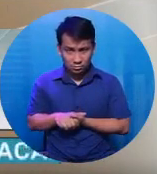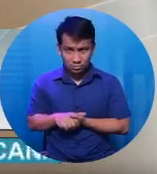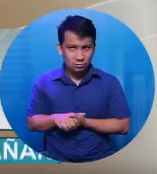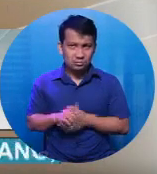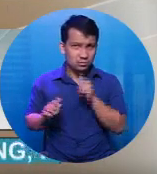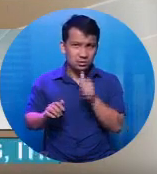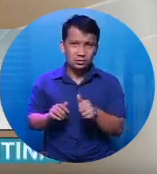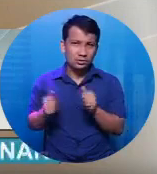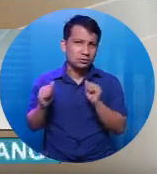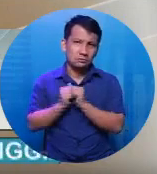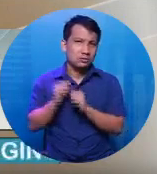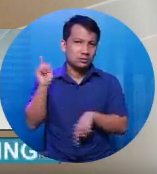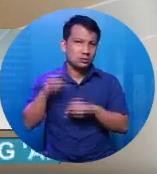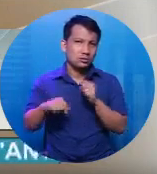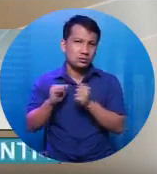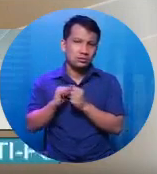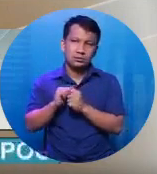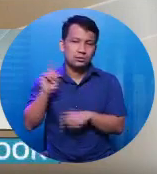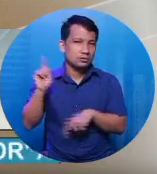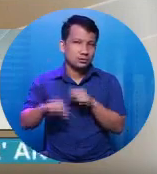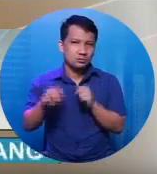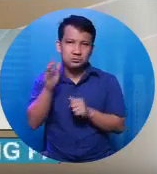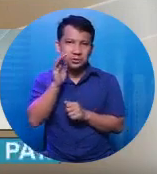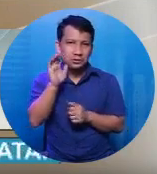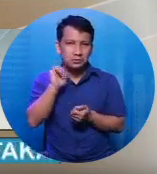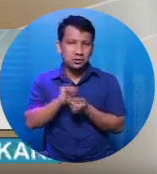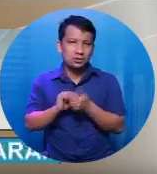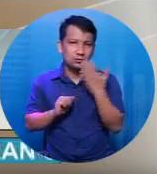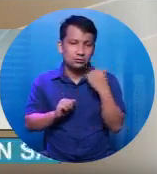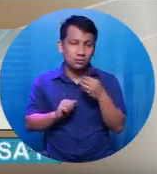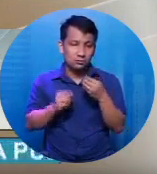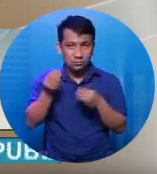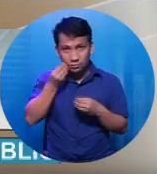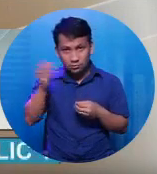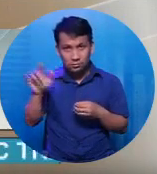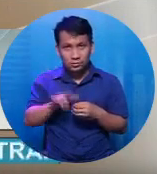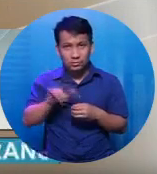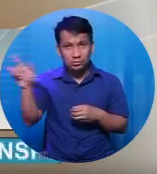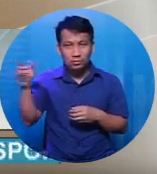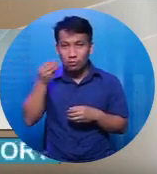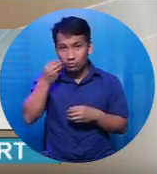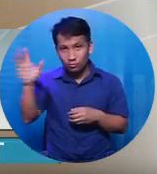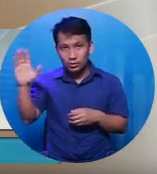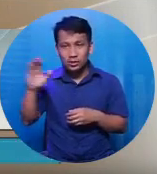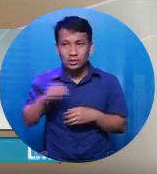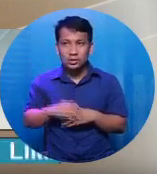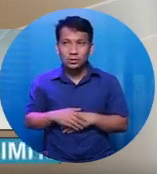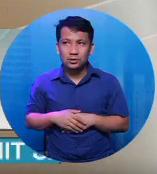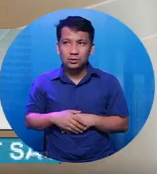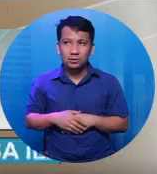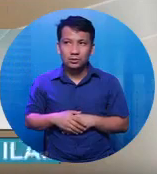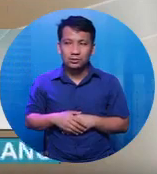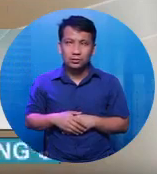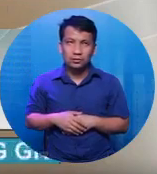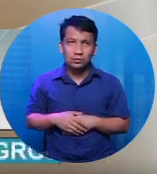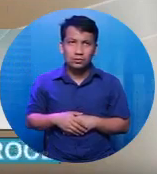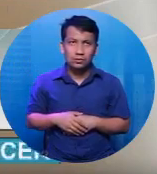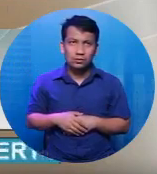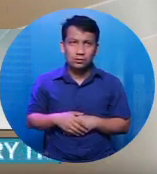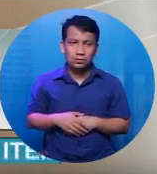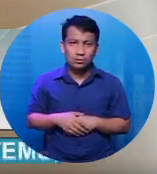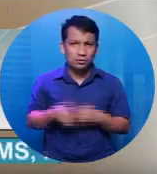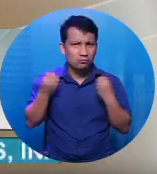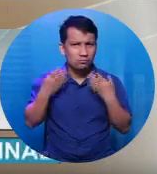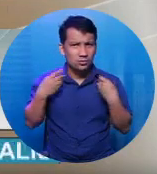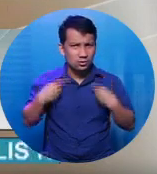Hindi po sir, di po kami magkasama ni Kerry. Kasi umuwi po sa kanya, nakalib po siya noon. Dami pa yung babae yung damit nung asawa ko. Ang